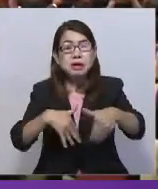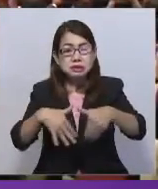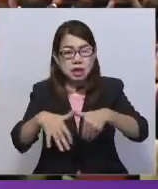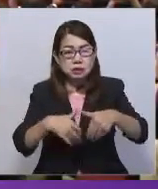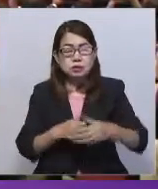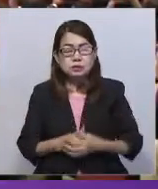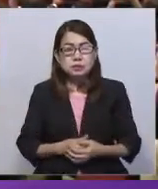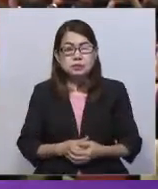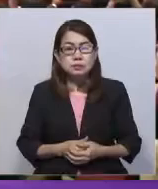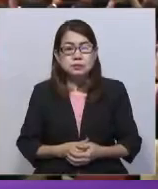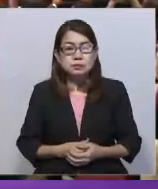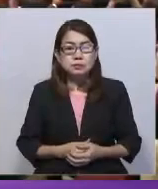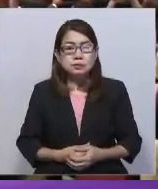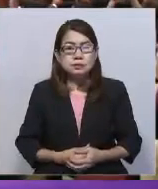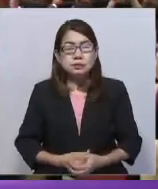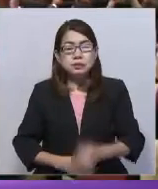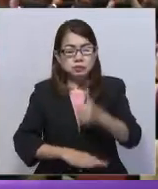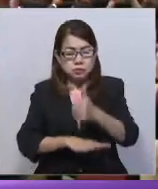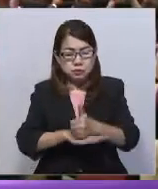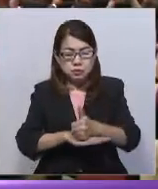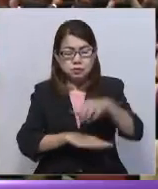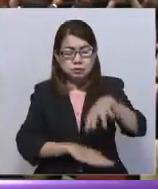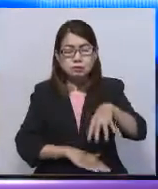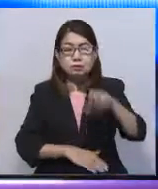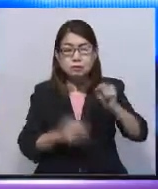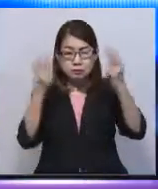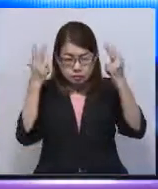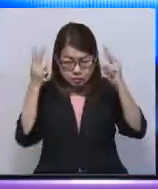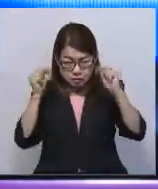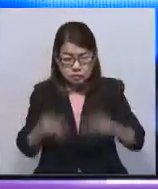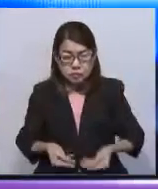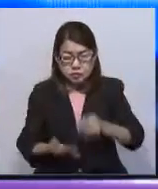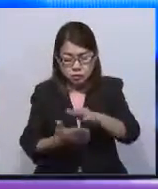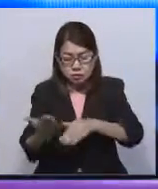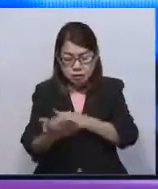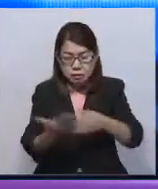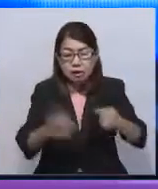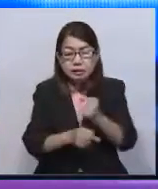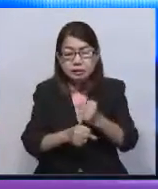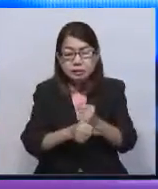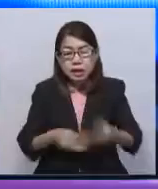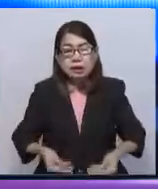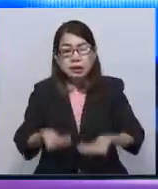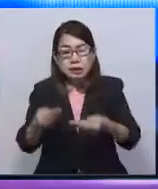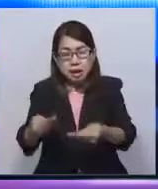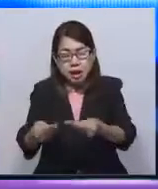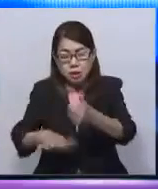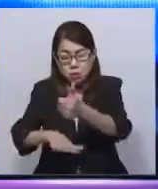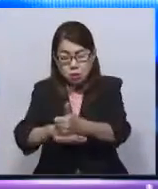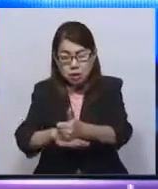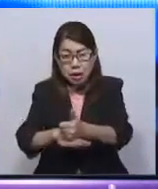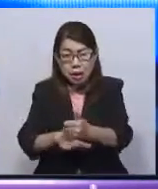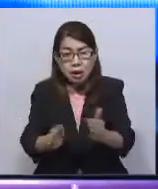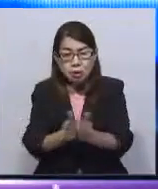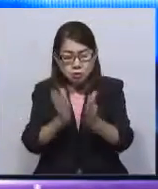นายกอบศักดิ์ภูตระกูลรัฐมนตรีประจำสำนักนายกรัฐมนตรีได้มอบนโยบายการทำงานแก่ผู้บริหารและบุคลากรของกรมประ